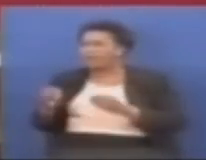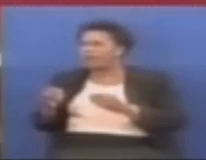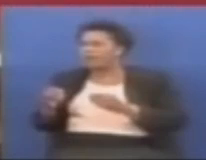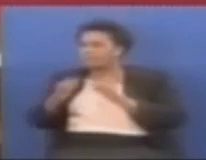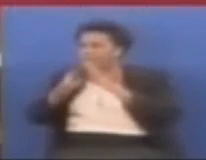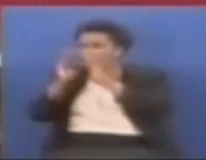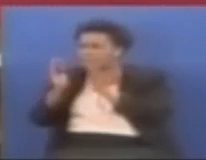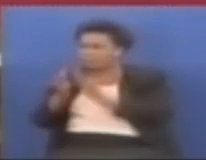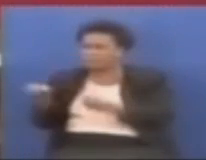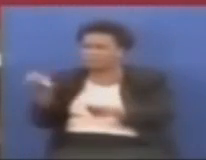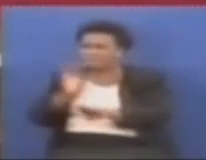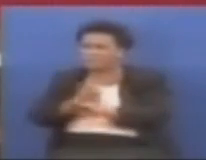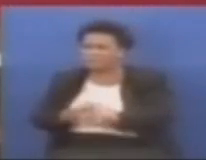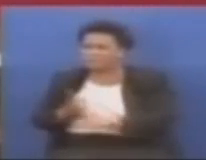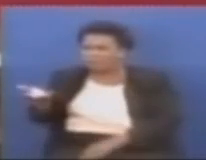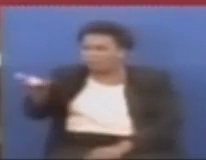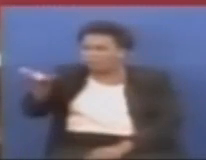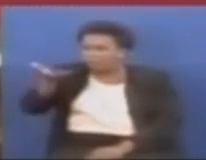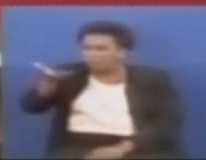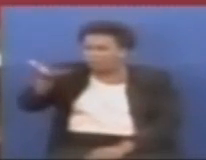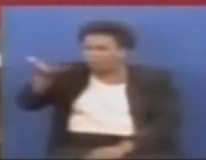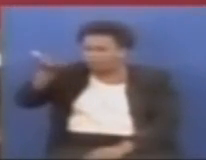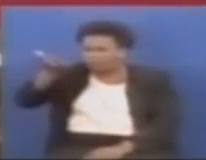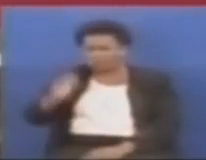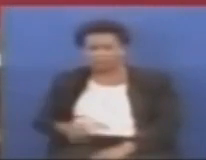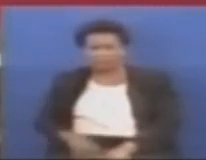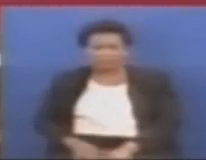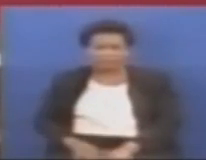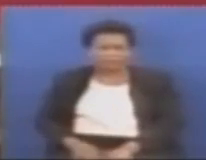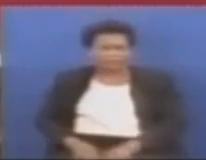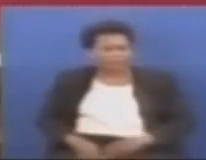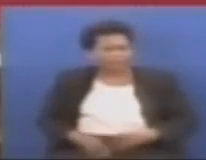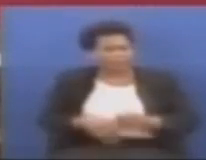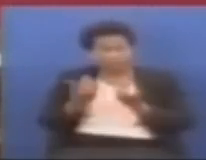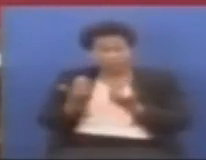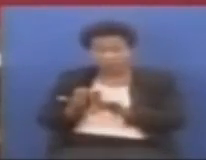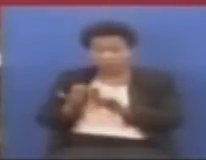kwenye maziwa makubwa, mwambao wa bahari ya Hindi na mipaka ya nchi.